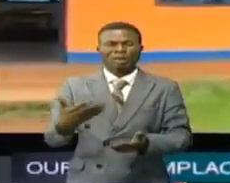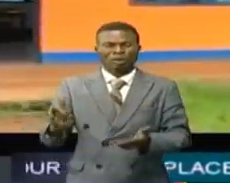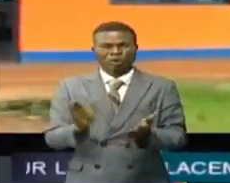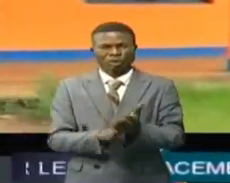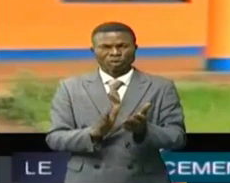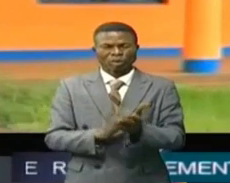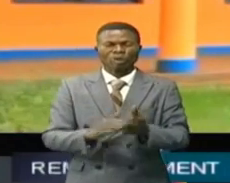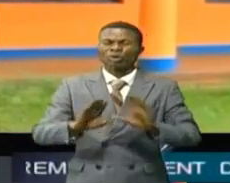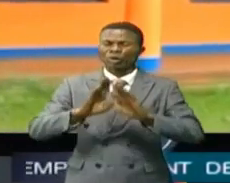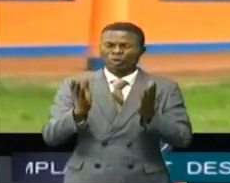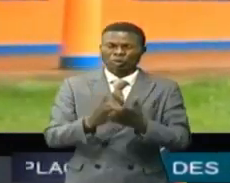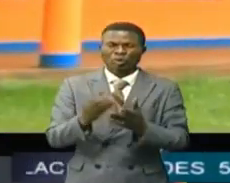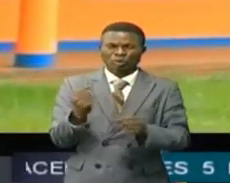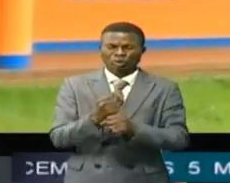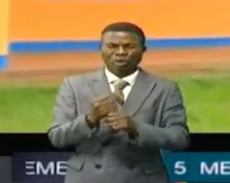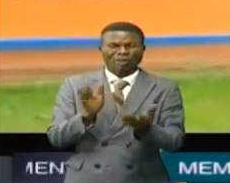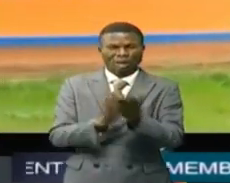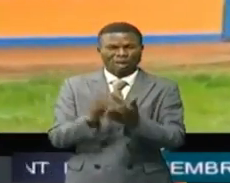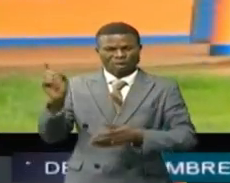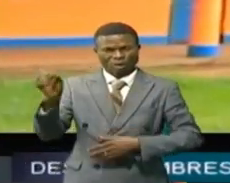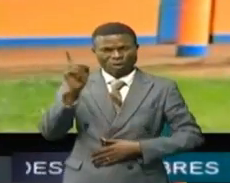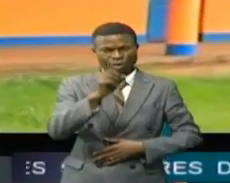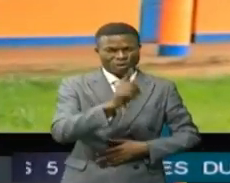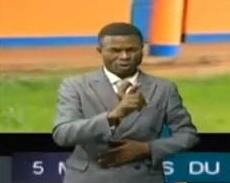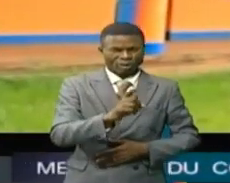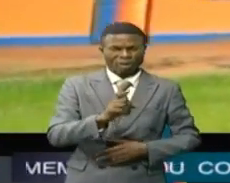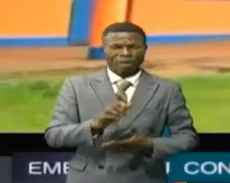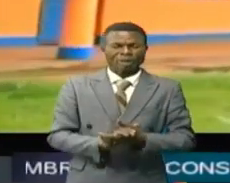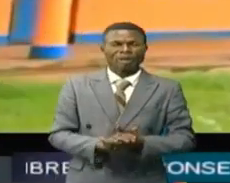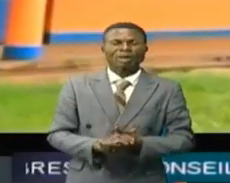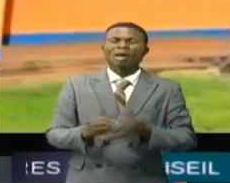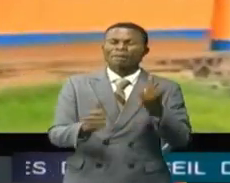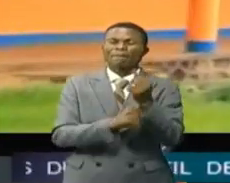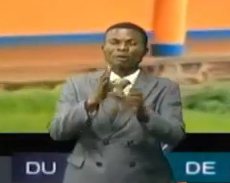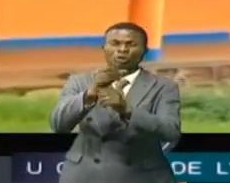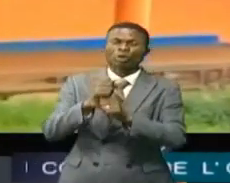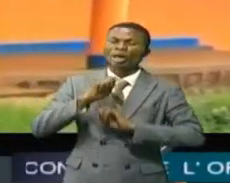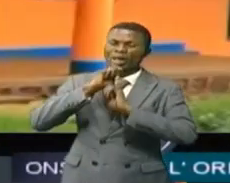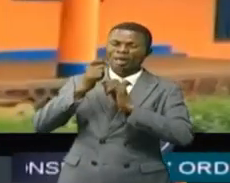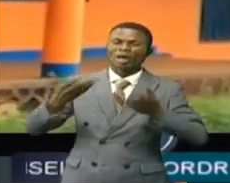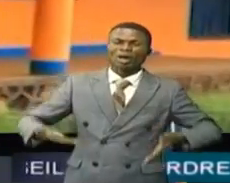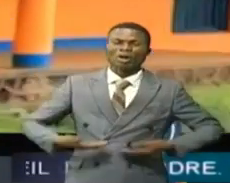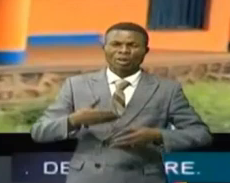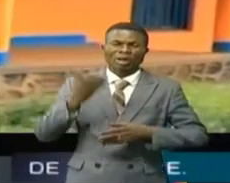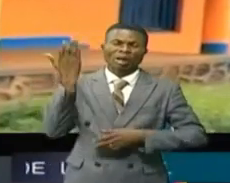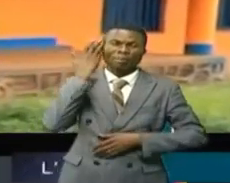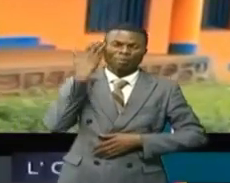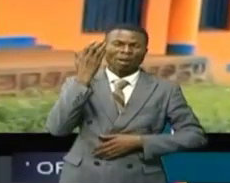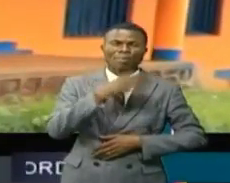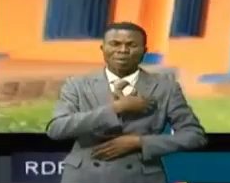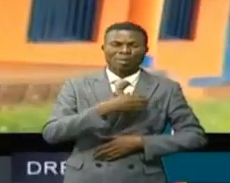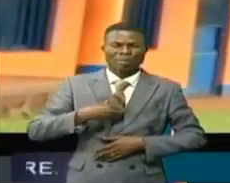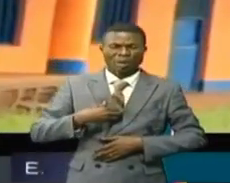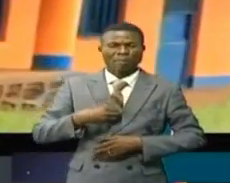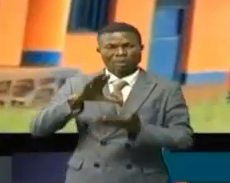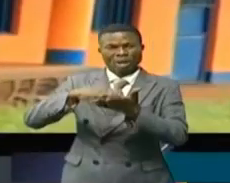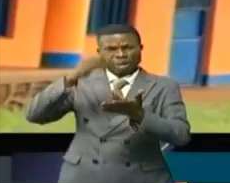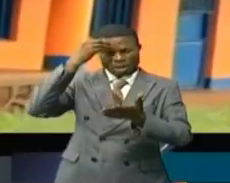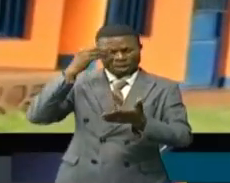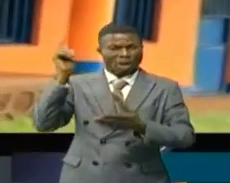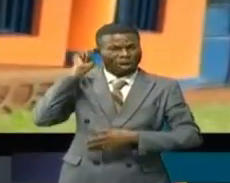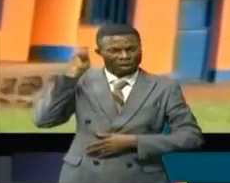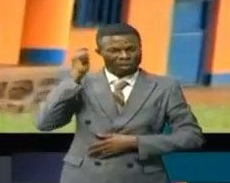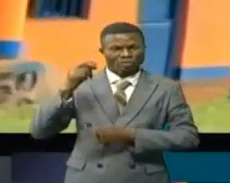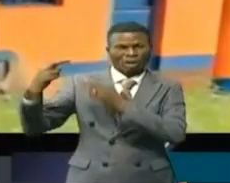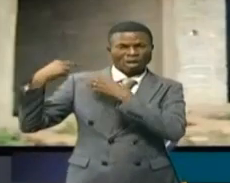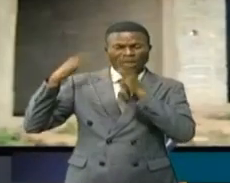L'exécution de tous ces travaux dans ces écoles n'a pas laissé indifférents les heureux bénéficiaires, parmi lesquels les parents d'élèves, les membres des corps professoraux et